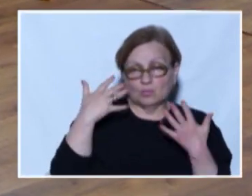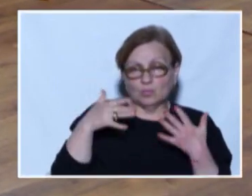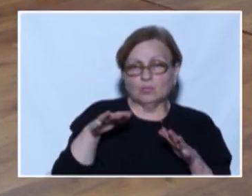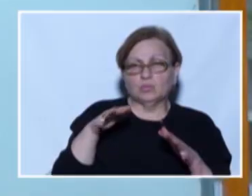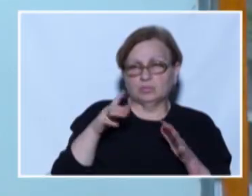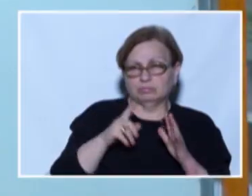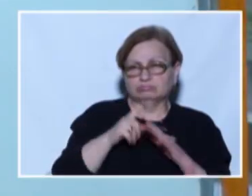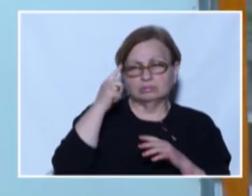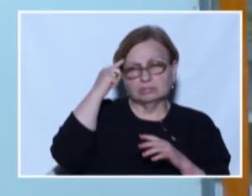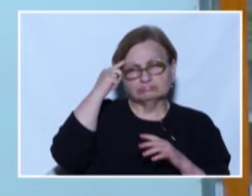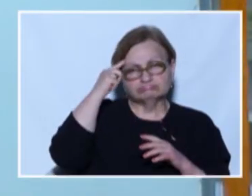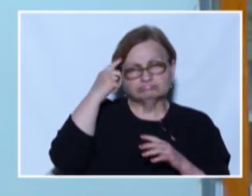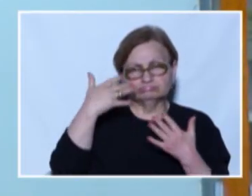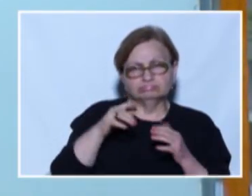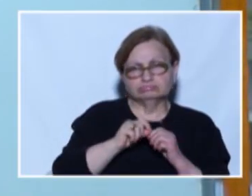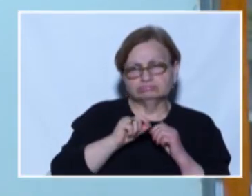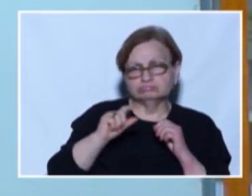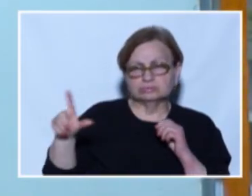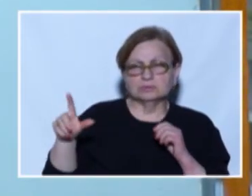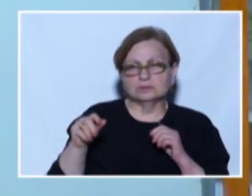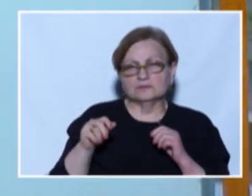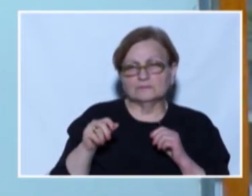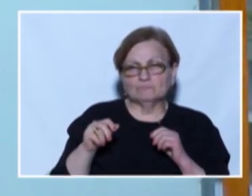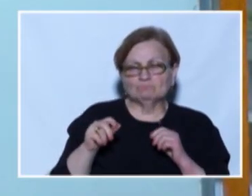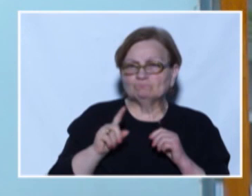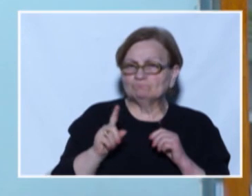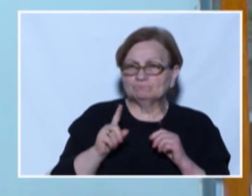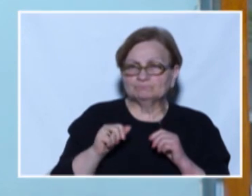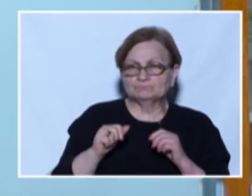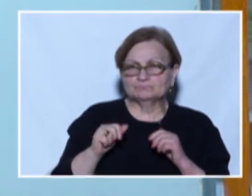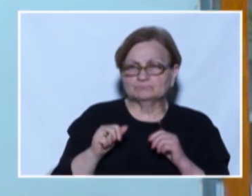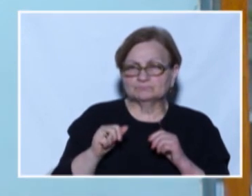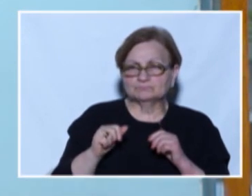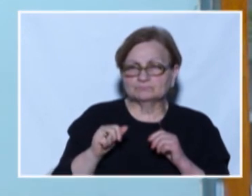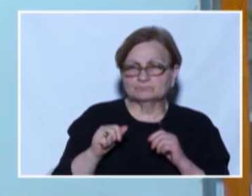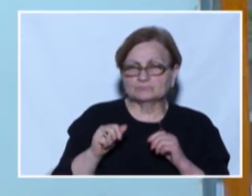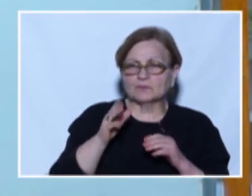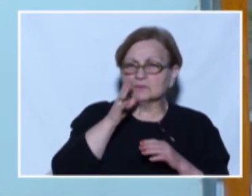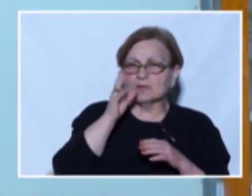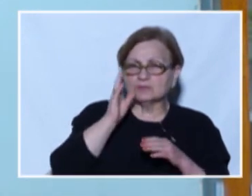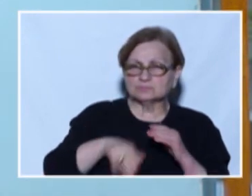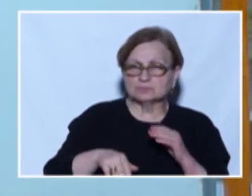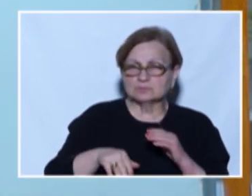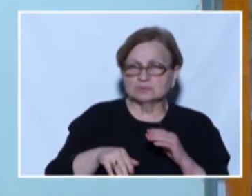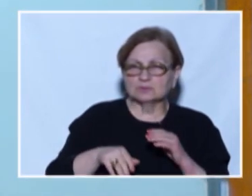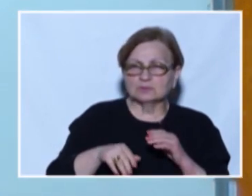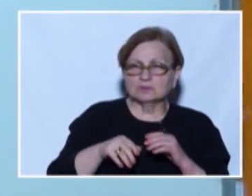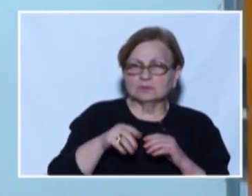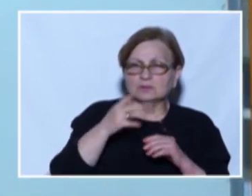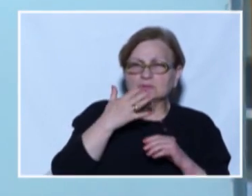იყო, მაგრამ მომძლავრდა ასეთი თვალსაზრისი, რომ დასრულდა დრო